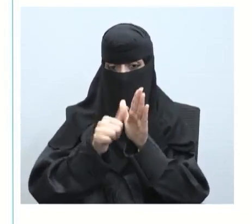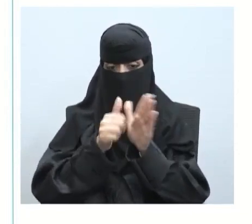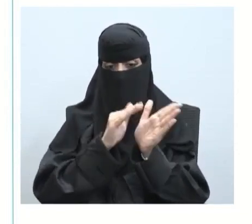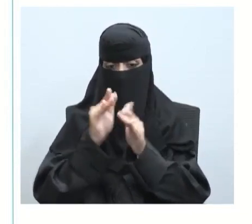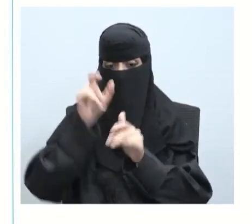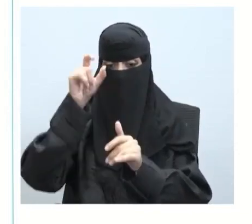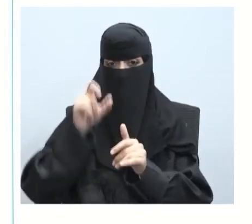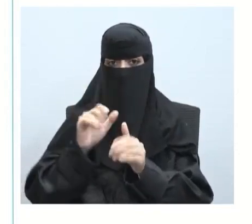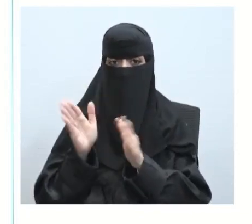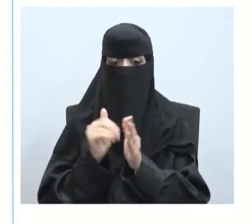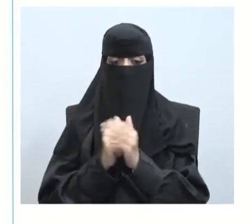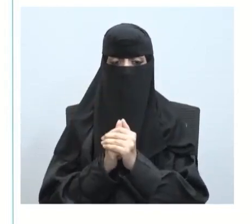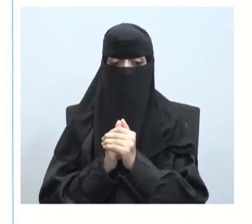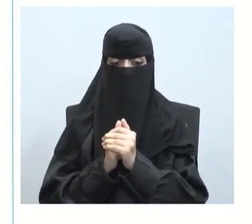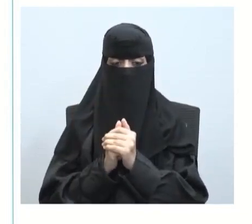python file،